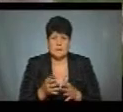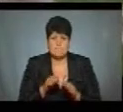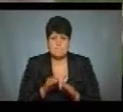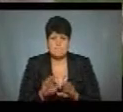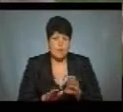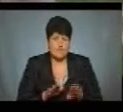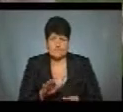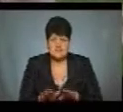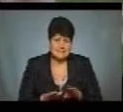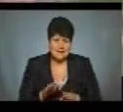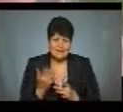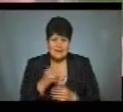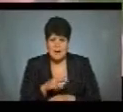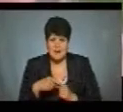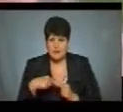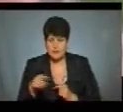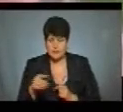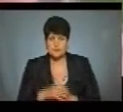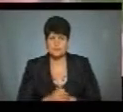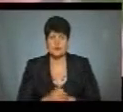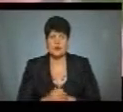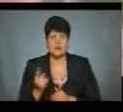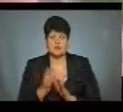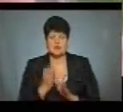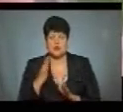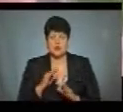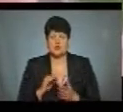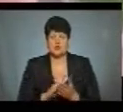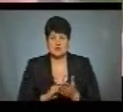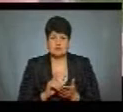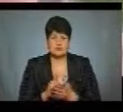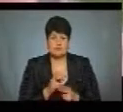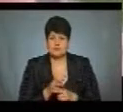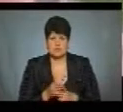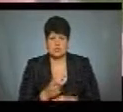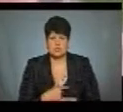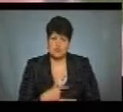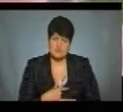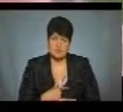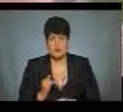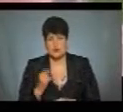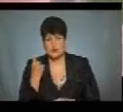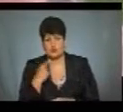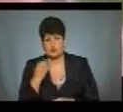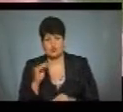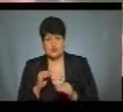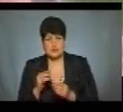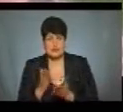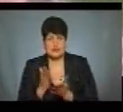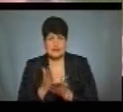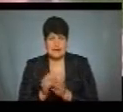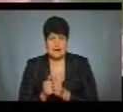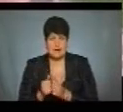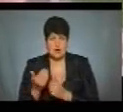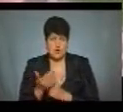проповзти декілька метрів. В першу чергу журналіст повинен не нашкодити як собі, так і особовому складу, який знаходиться біля